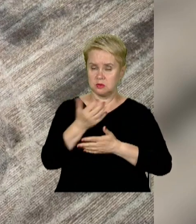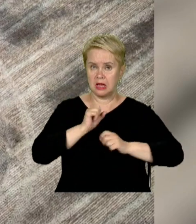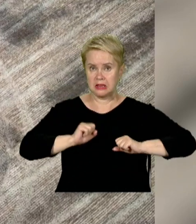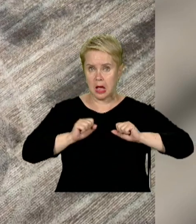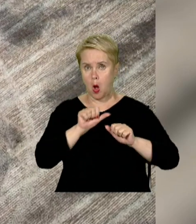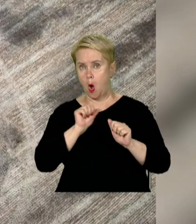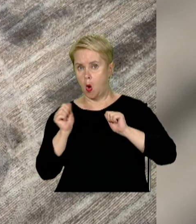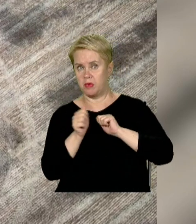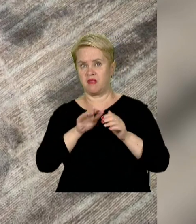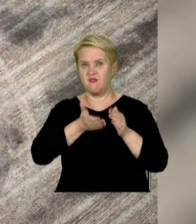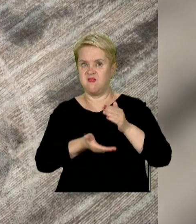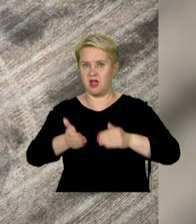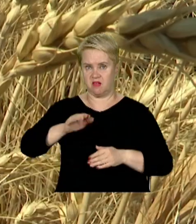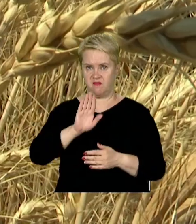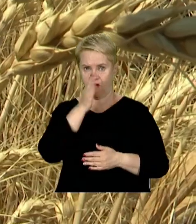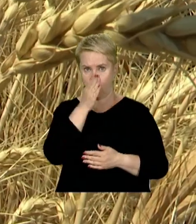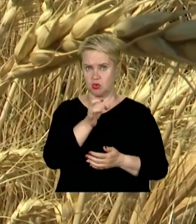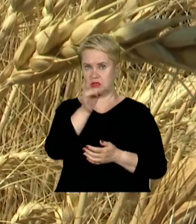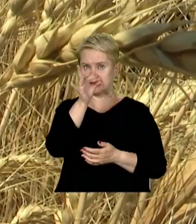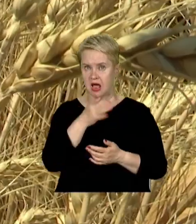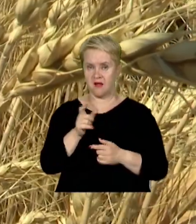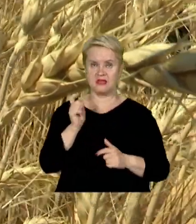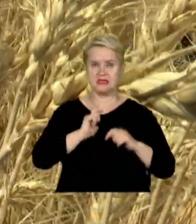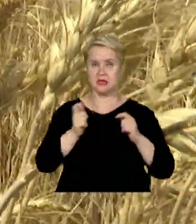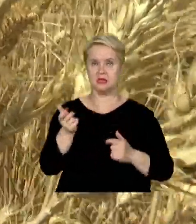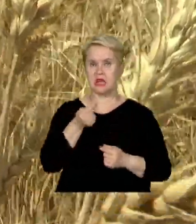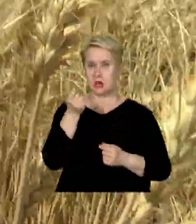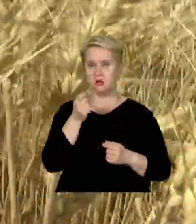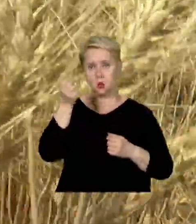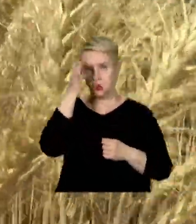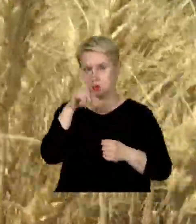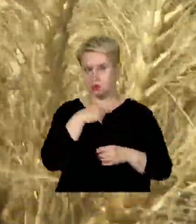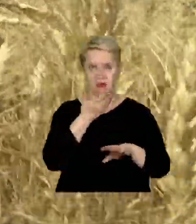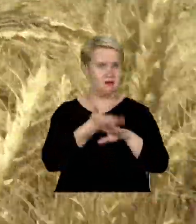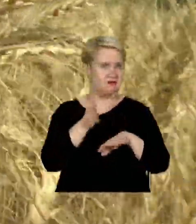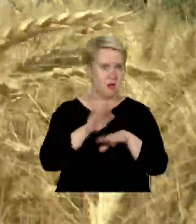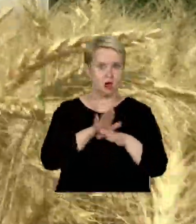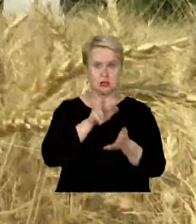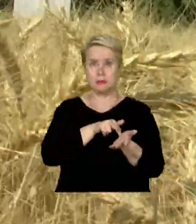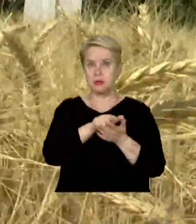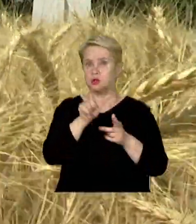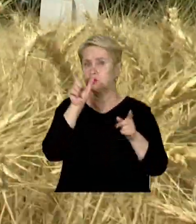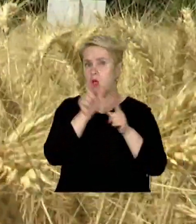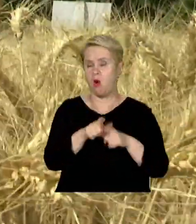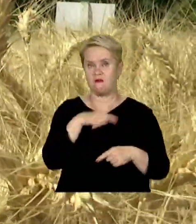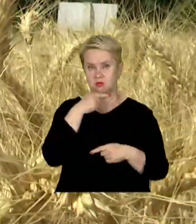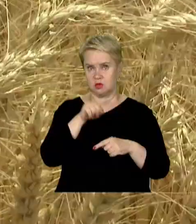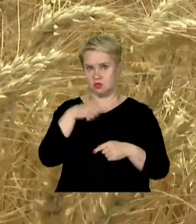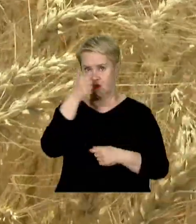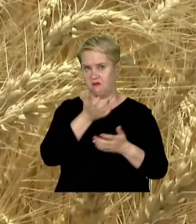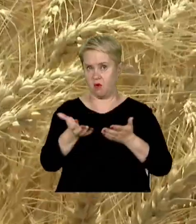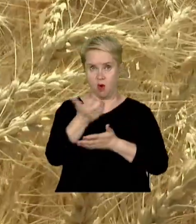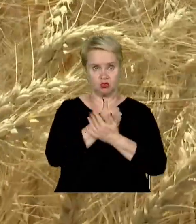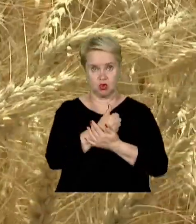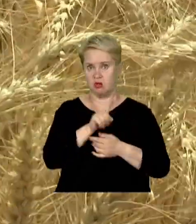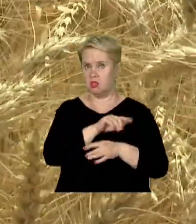намагаючись об'їхати вирви від ворожих снарядів. В Інституті зернових культур кажуть, важко навіть підібрати слова про ціну цьогорічного врожаю.